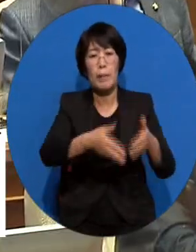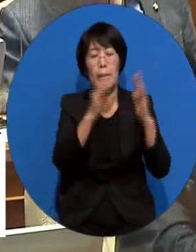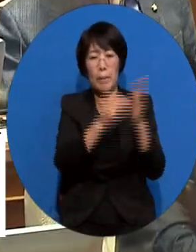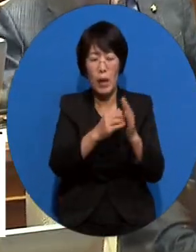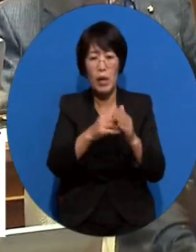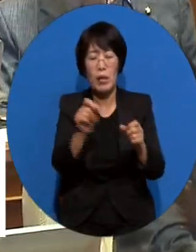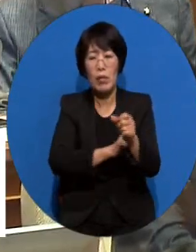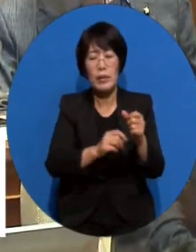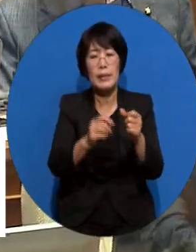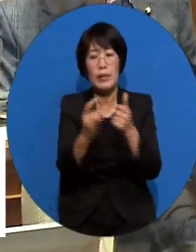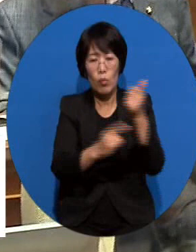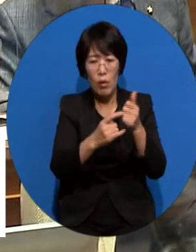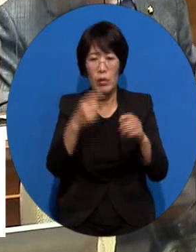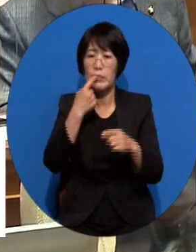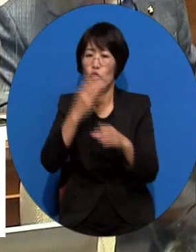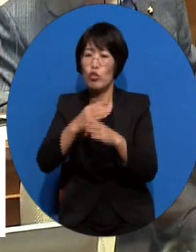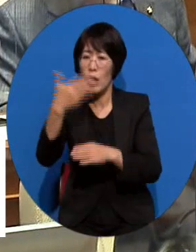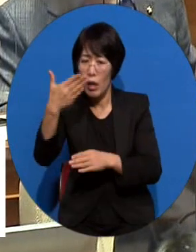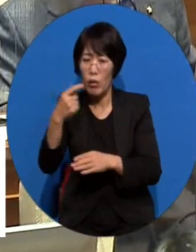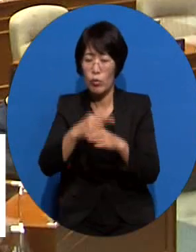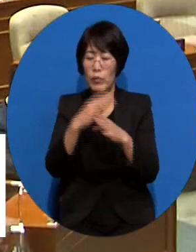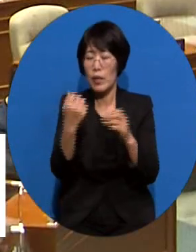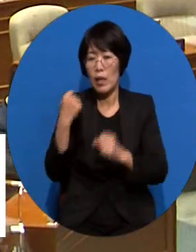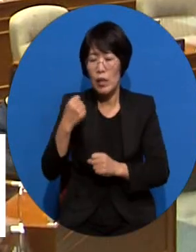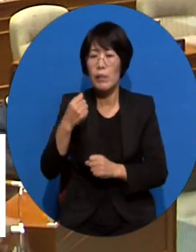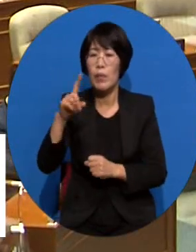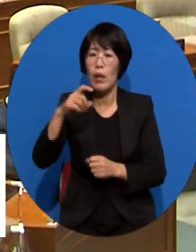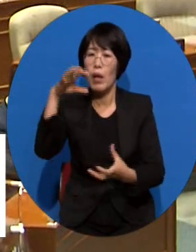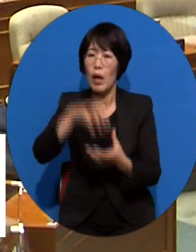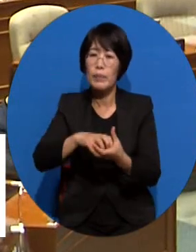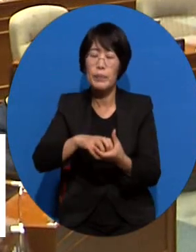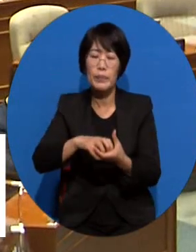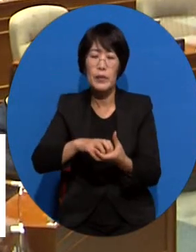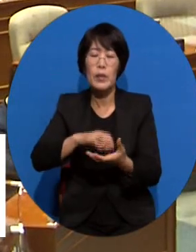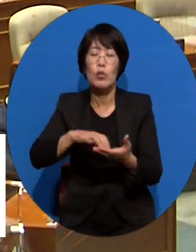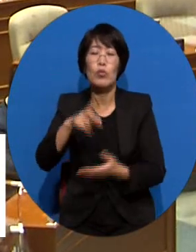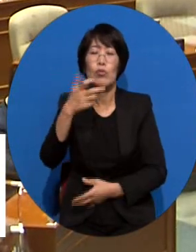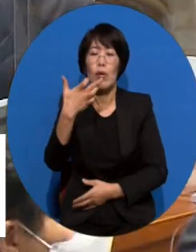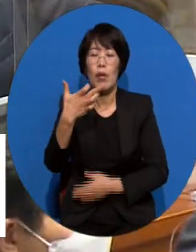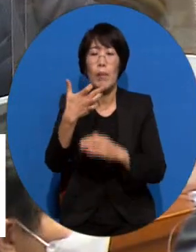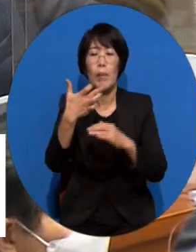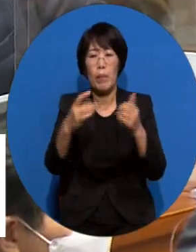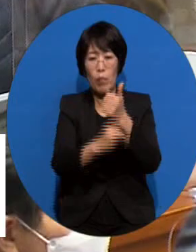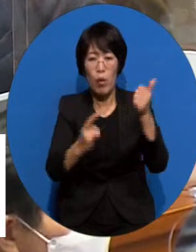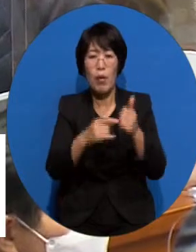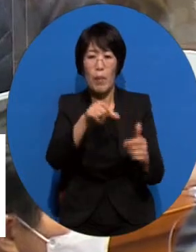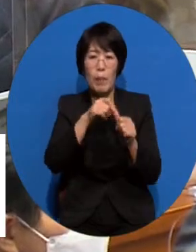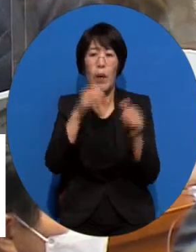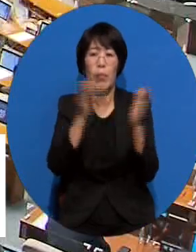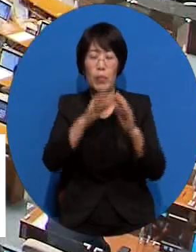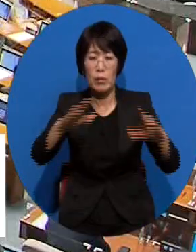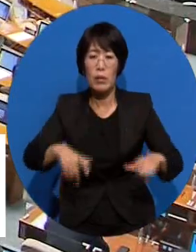정개특위는 민주당 9명 국민의힘 여덟 명 비교섭단체 1명 등 모두 18명이 위원회에서 님 됐는데